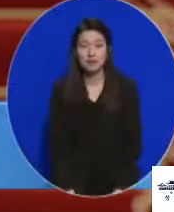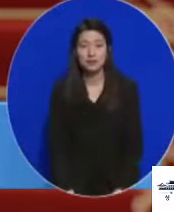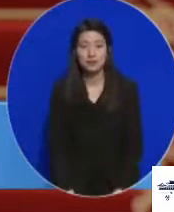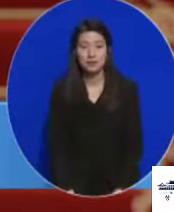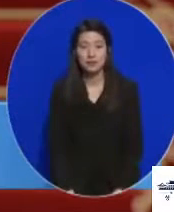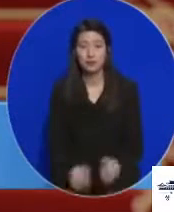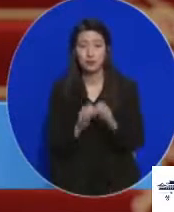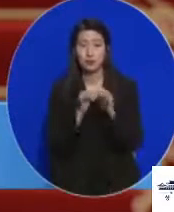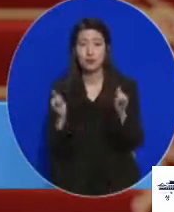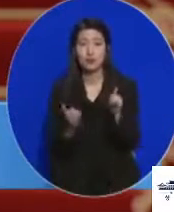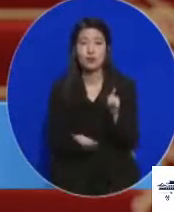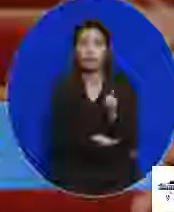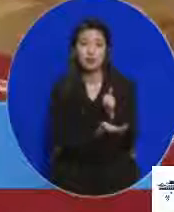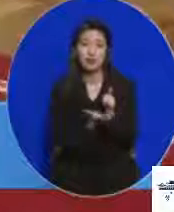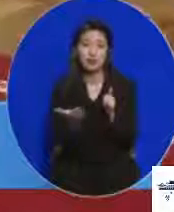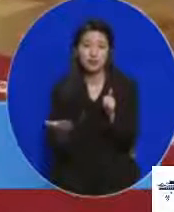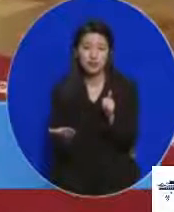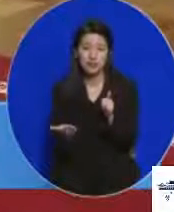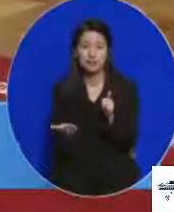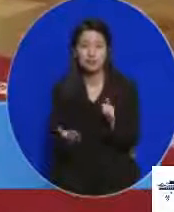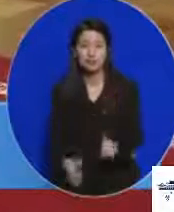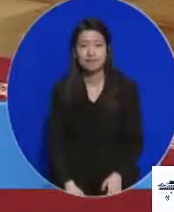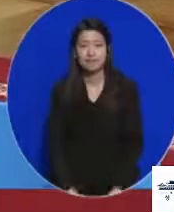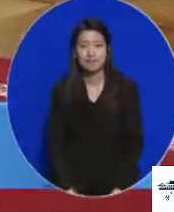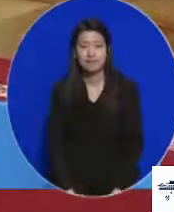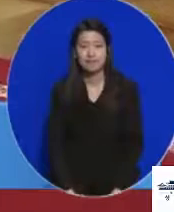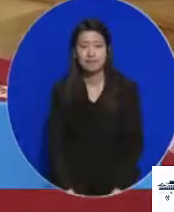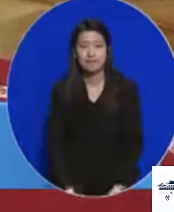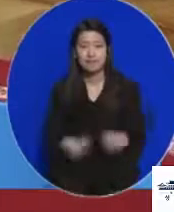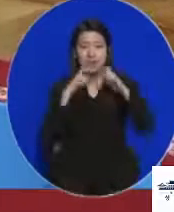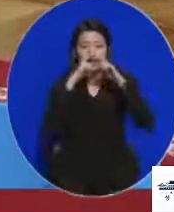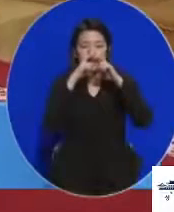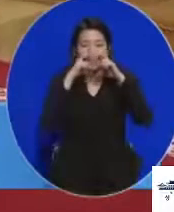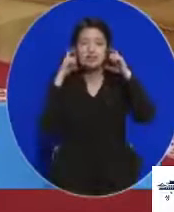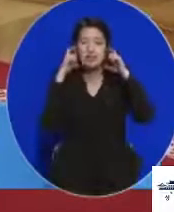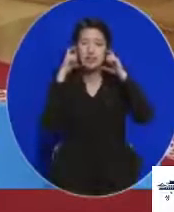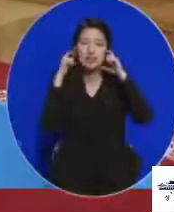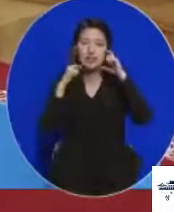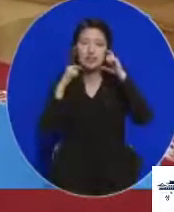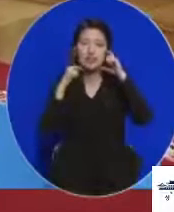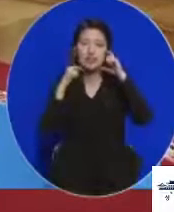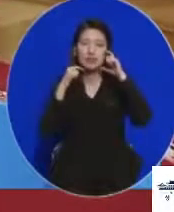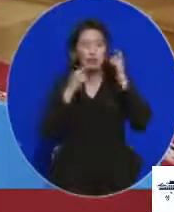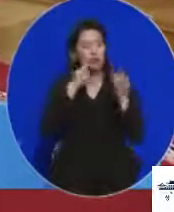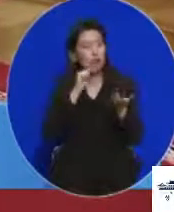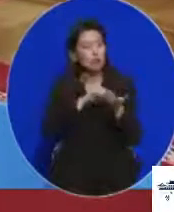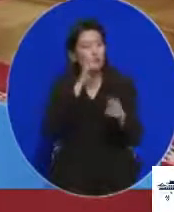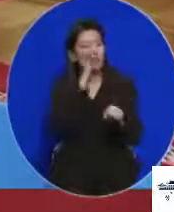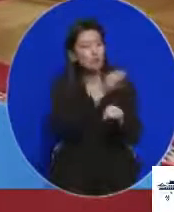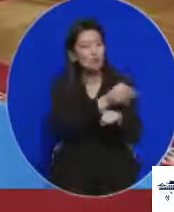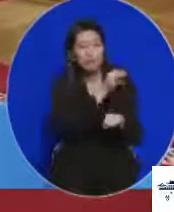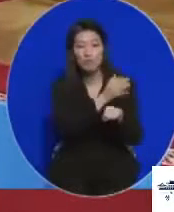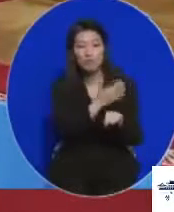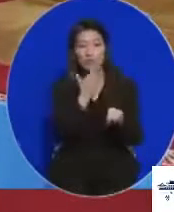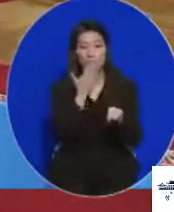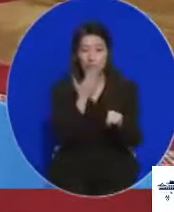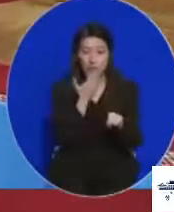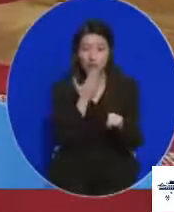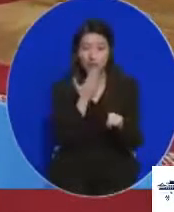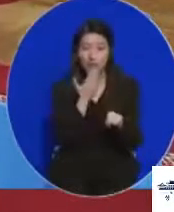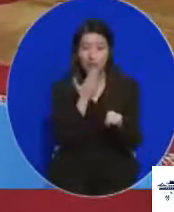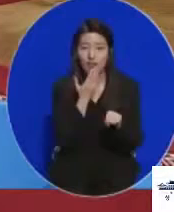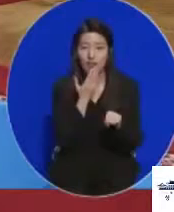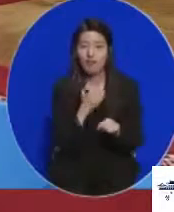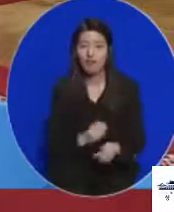존경하는 국민 여러분 마스크는 지금까지 아주 쉽 빼 구입할 수 있었고 인류의